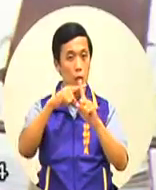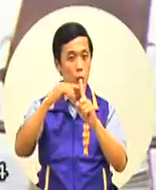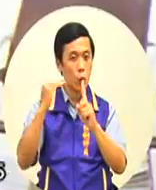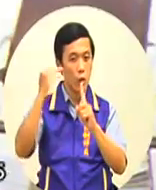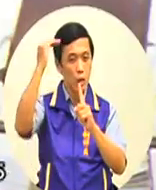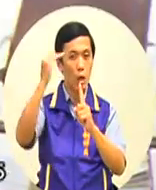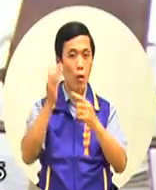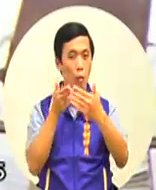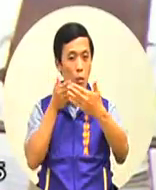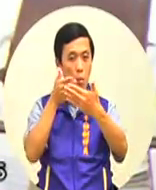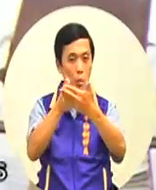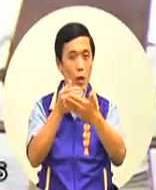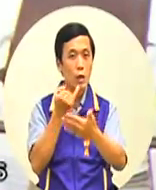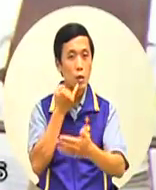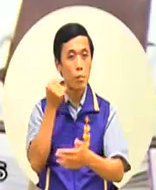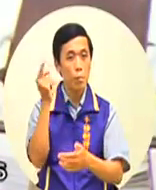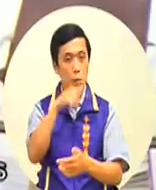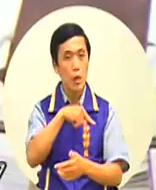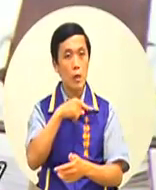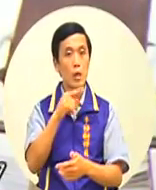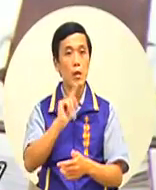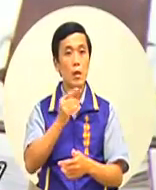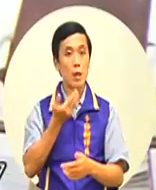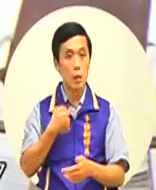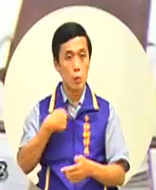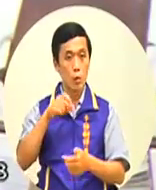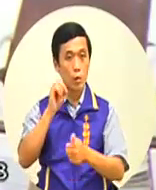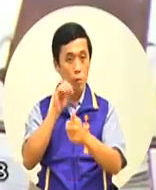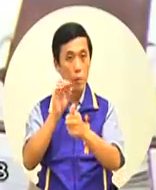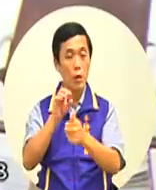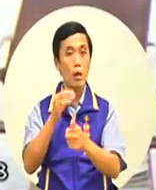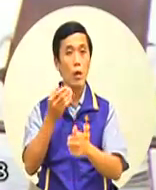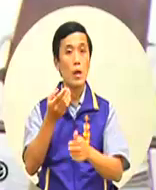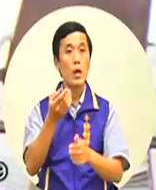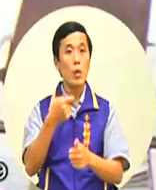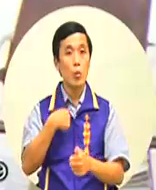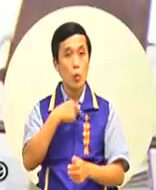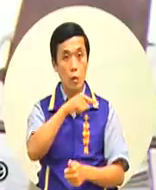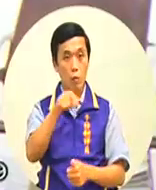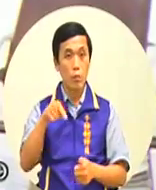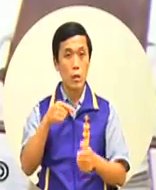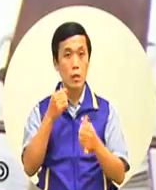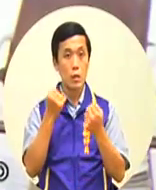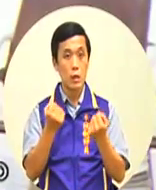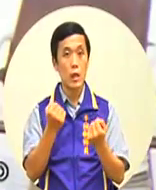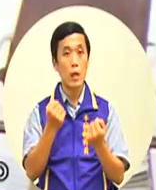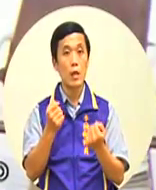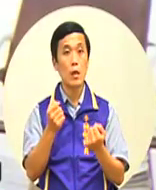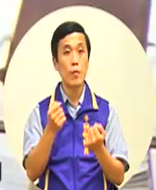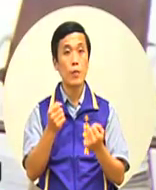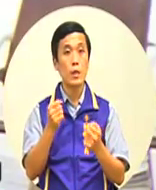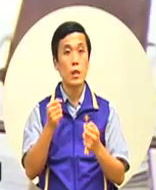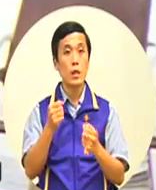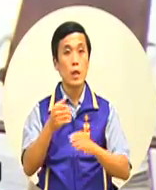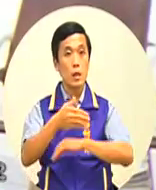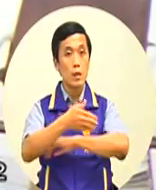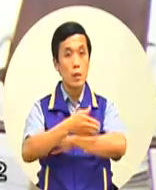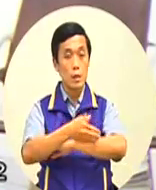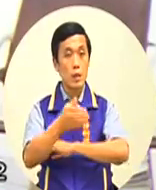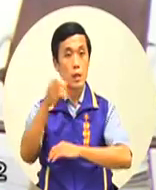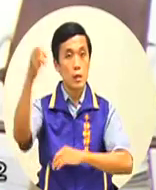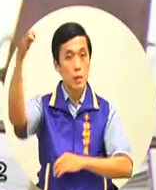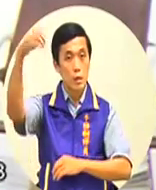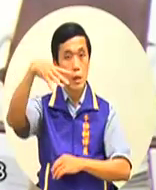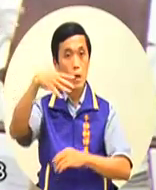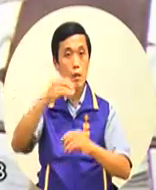达到啊？那我就是刚刚一直在跟你讲说，因为我们在那个我们的正阳社区发展